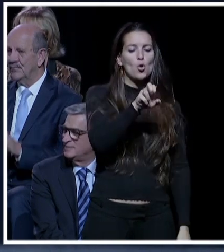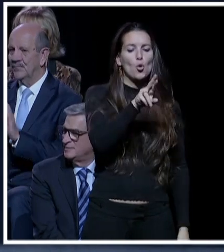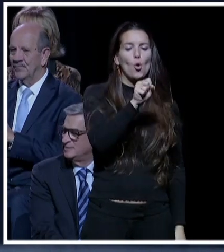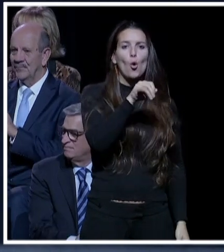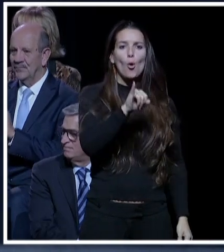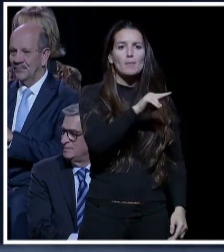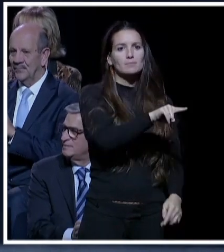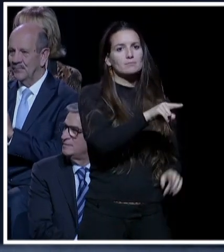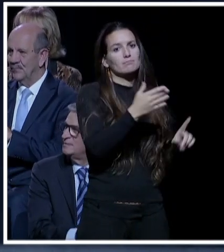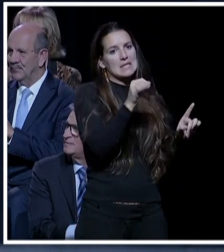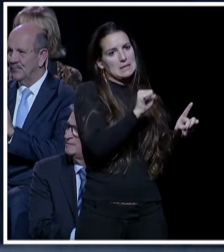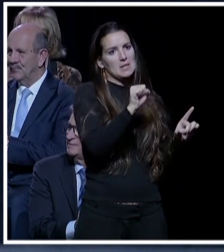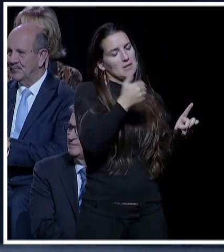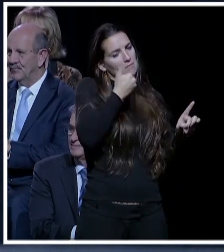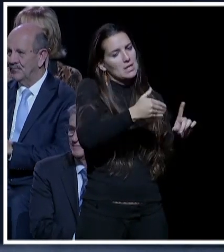Sébastien, de ta présence.